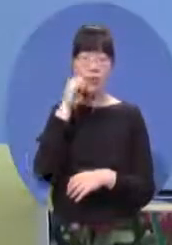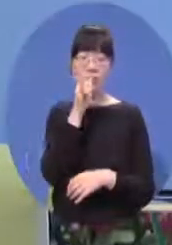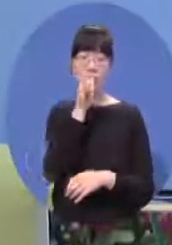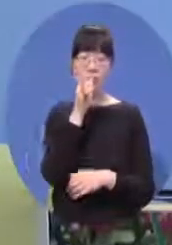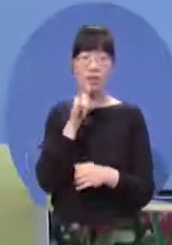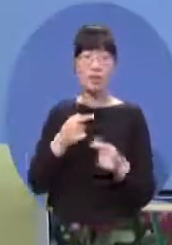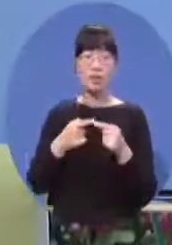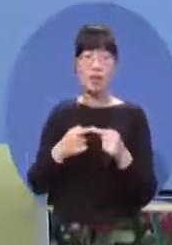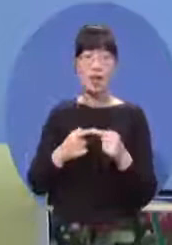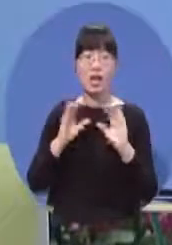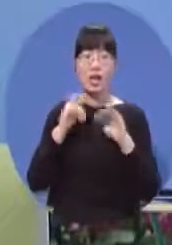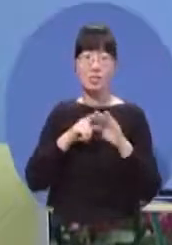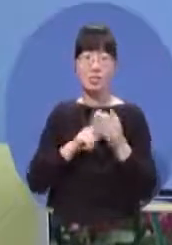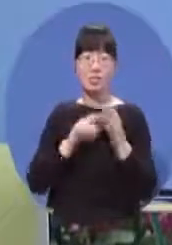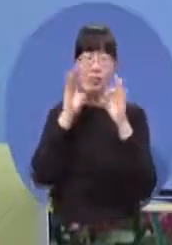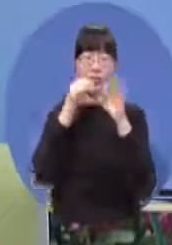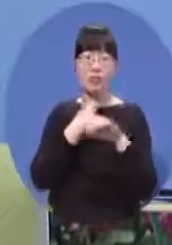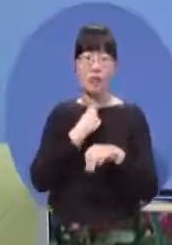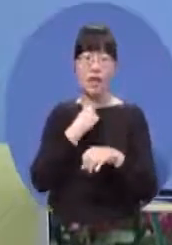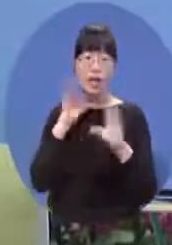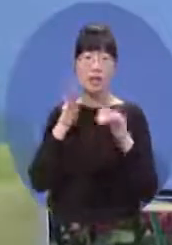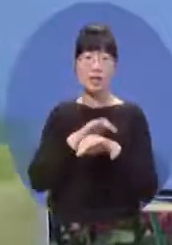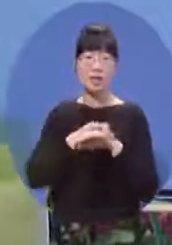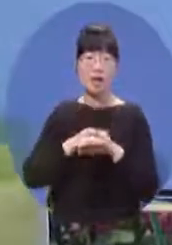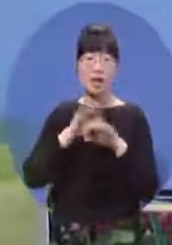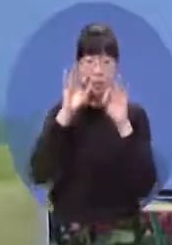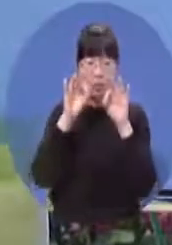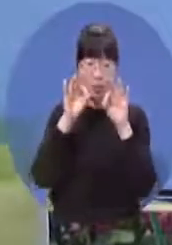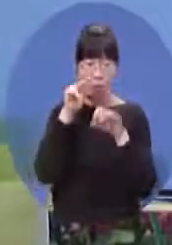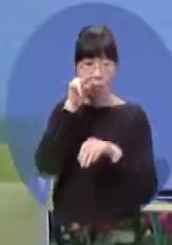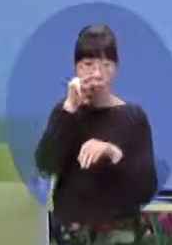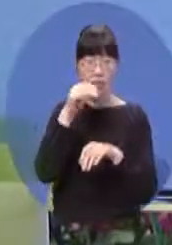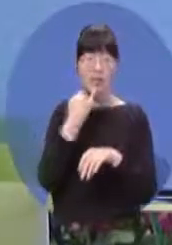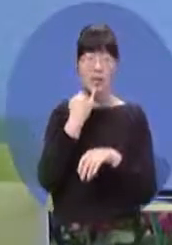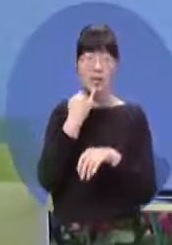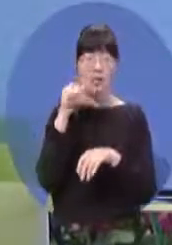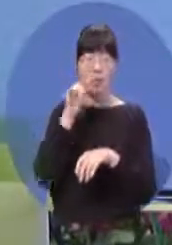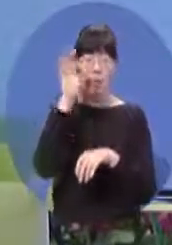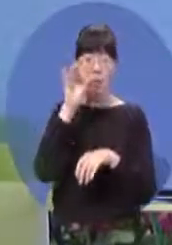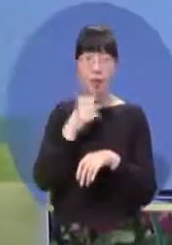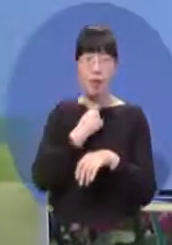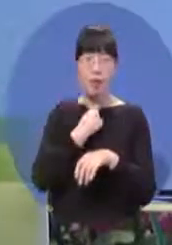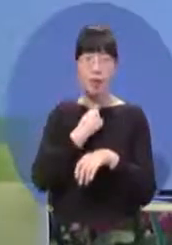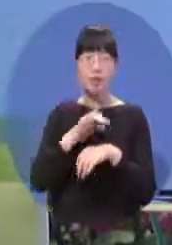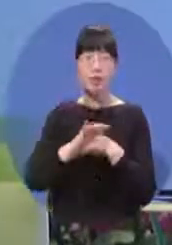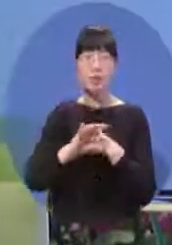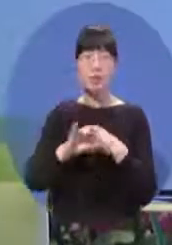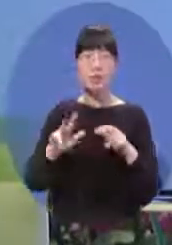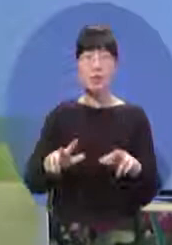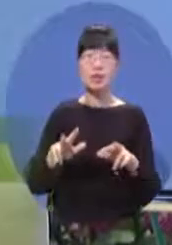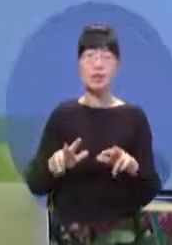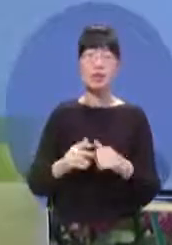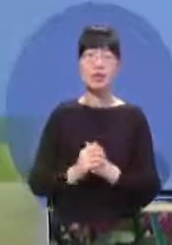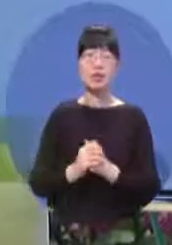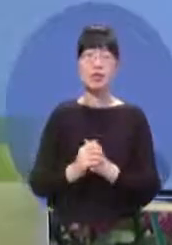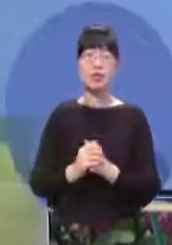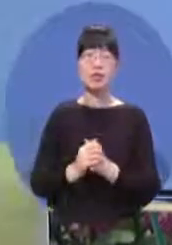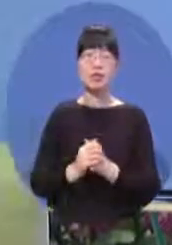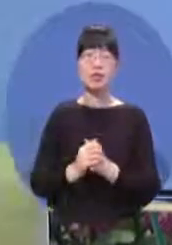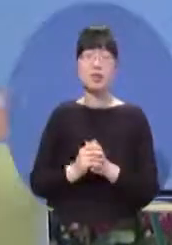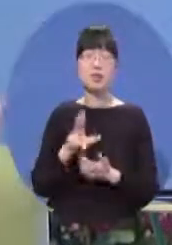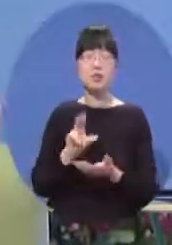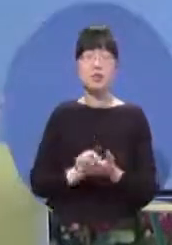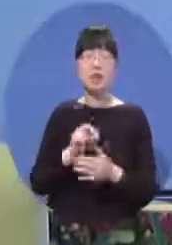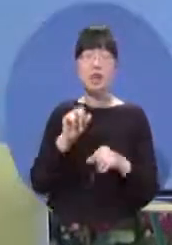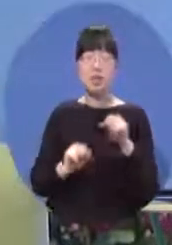네. 첫 번째 아이 마음을 보시려면 아이를 좀 잘 보고 계시면 돼요. 근데 뭘 보시면 되냐면요. 아이가 지금 이렇게